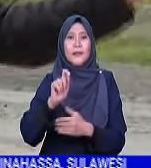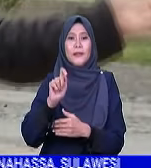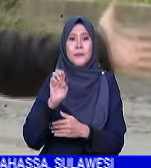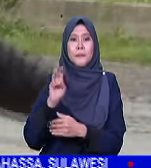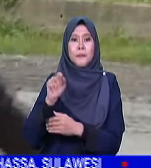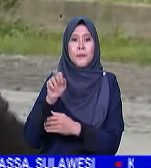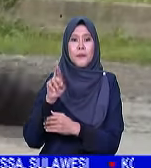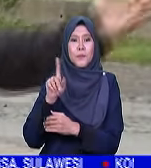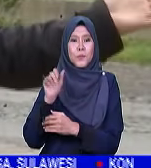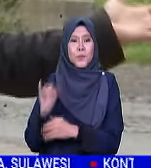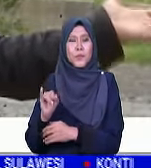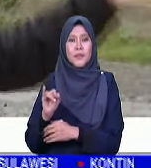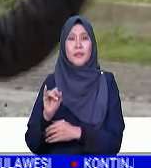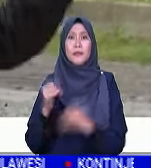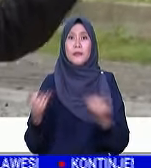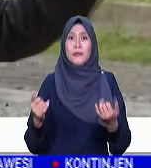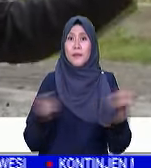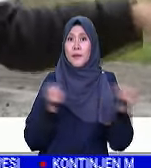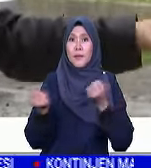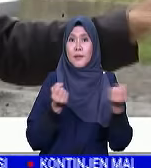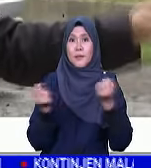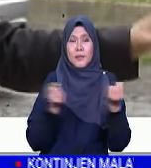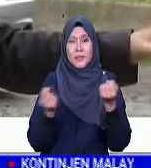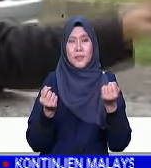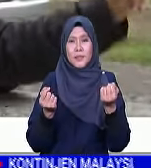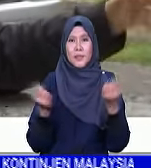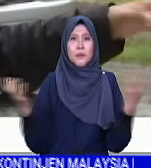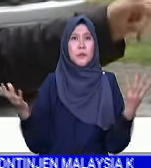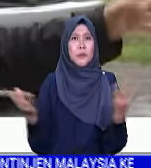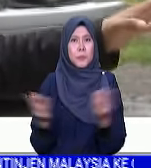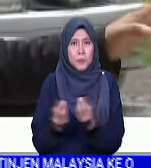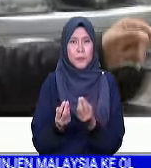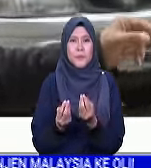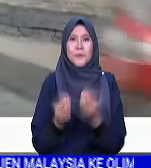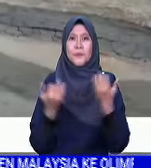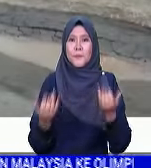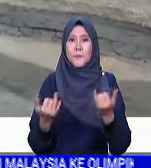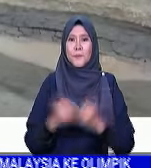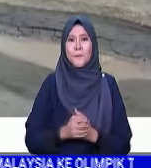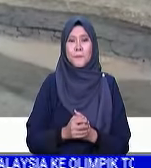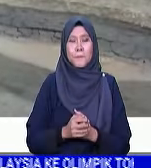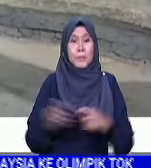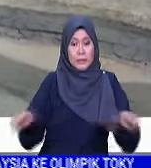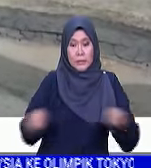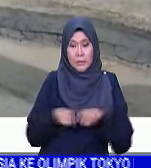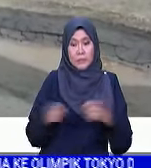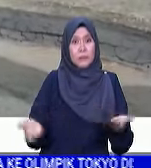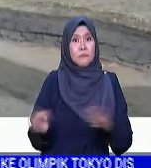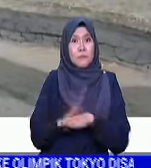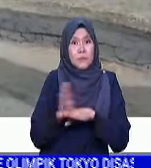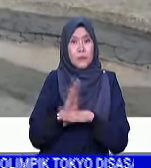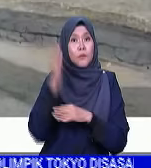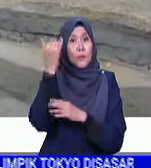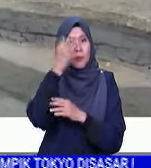Keadaan lalu lintas agak lengang, namun ini suasana pada ketika ini. Laluan ini menjadi tumpuan kerana ia